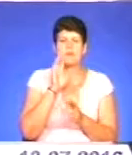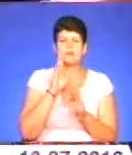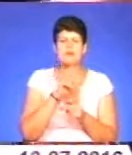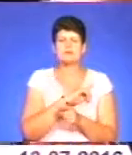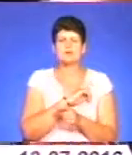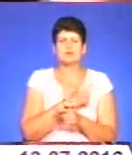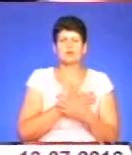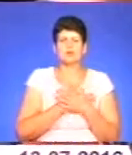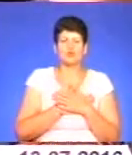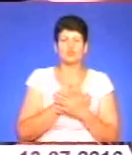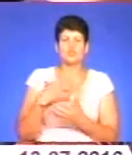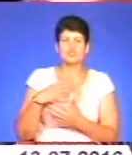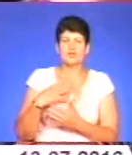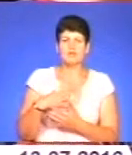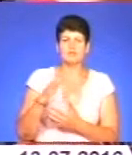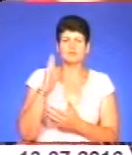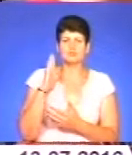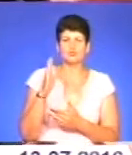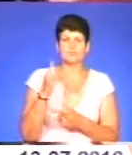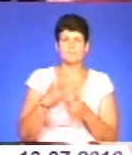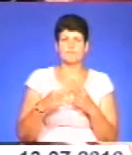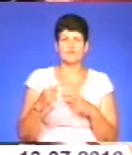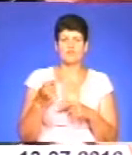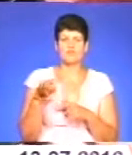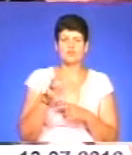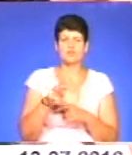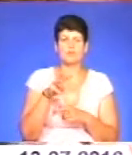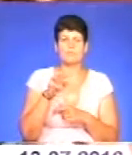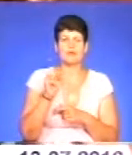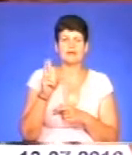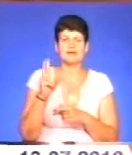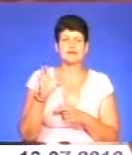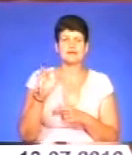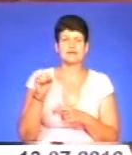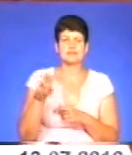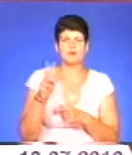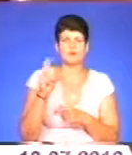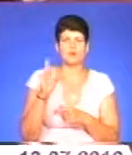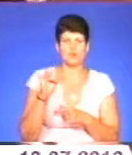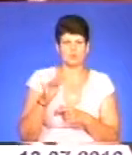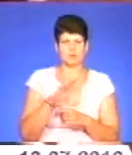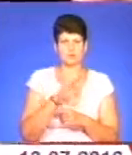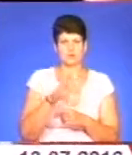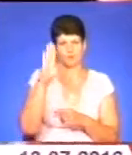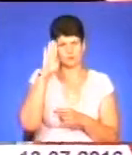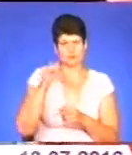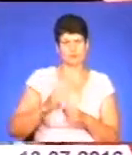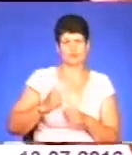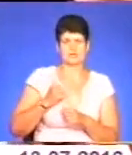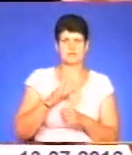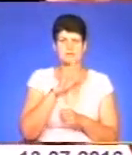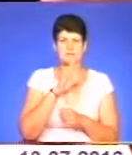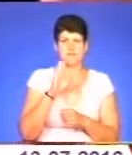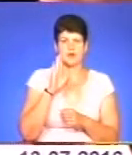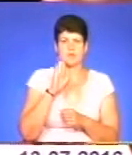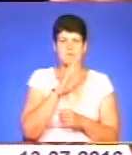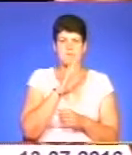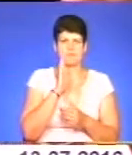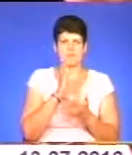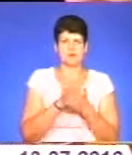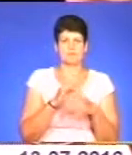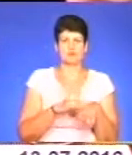і з нетерпінням чекатиме на її повернення, прийшов Максим Круть. Хлопець гордиться своєю мамою. Я маму люблю, вона є поліцейська,